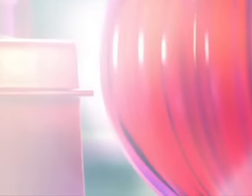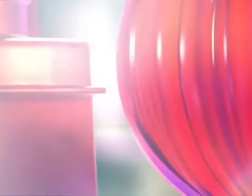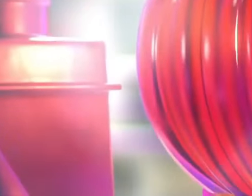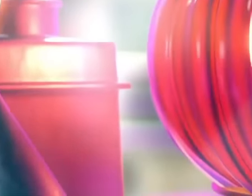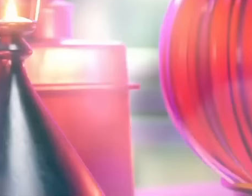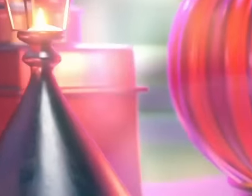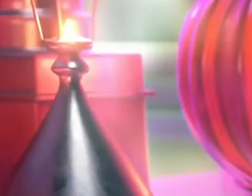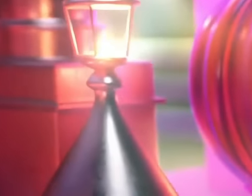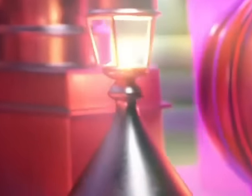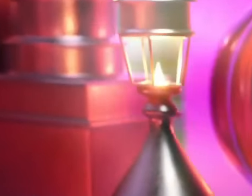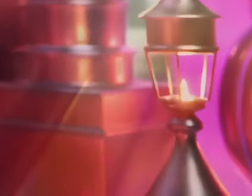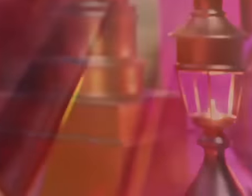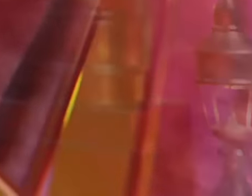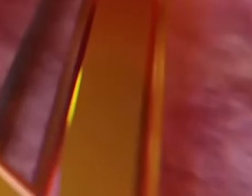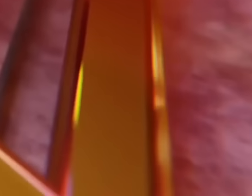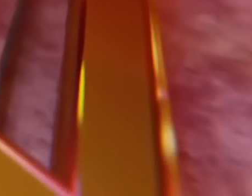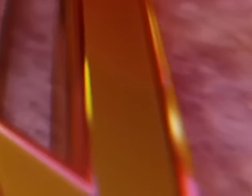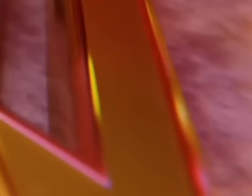حجتين